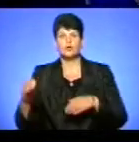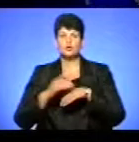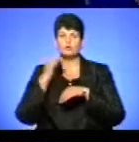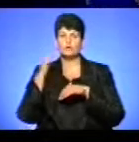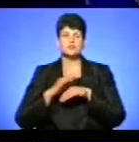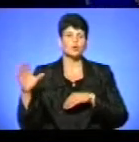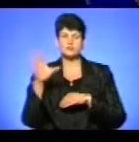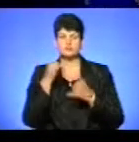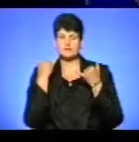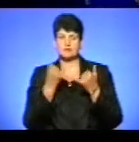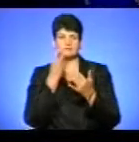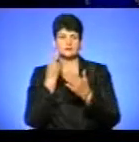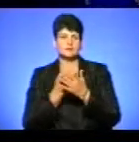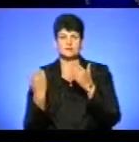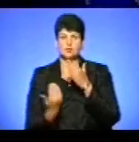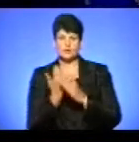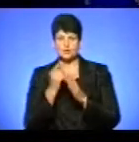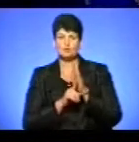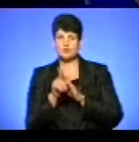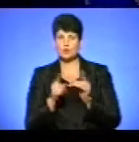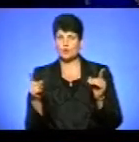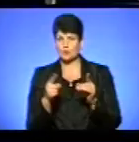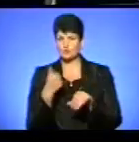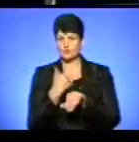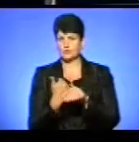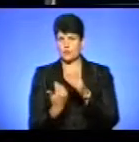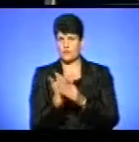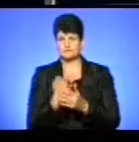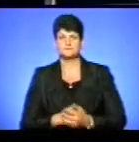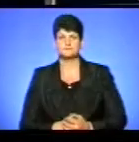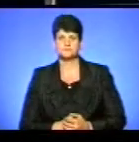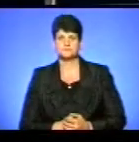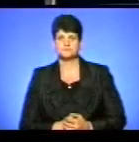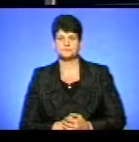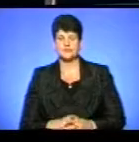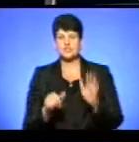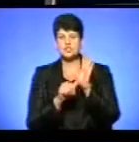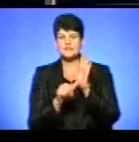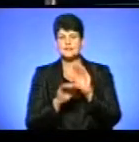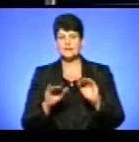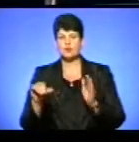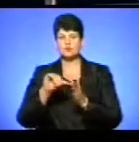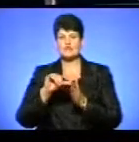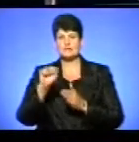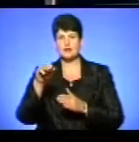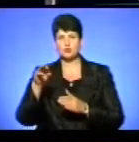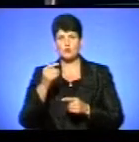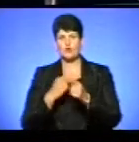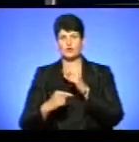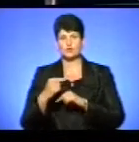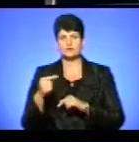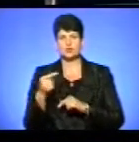Доброго вечора усім, хто зараз з нами. В ефірі новини. Спочатку коротко про головне. 60 дітей-учасників АТО повернулися до